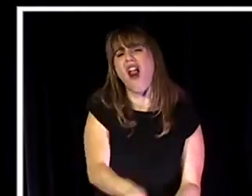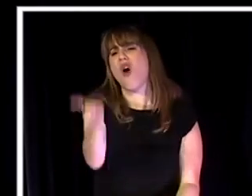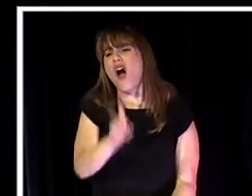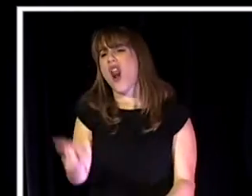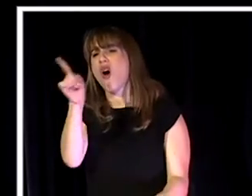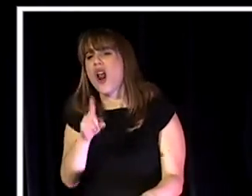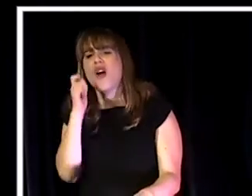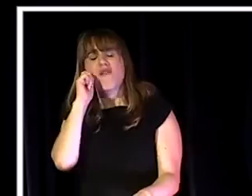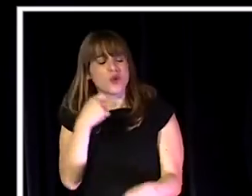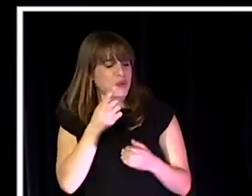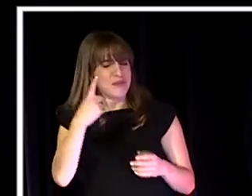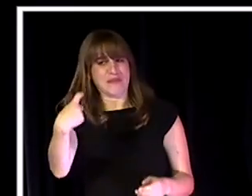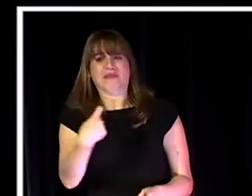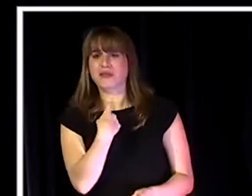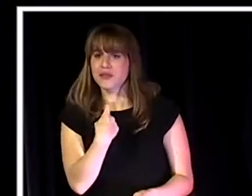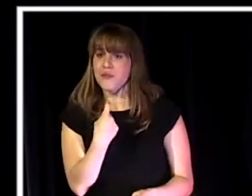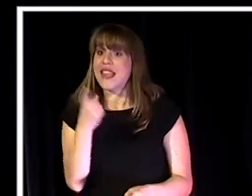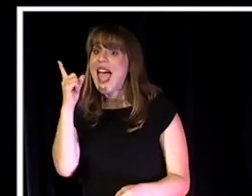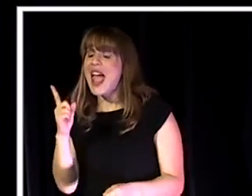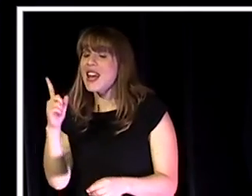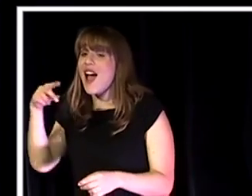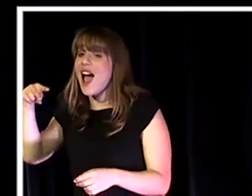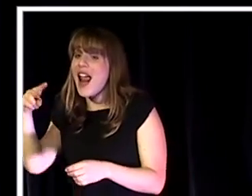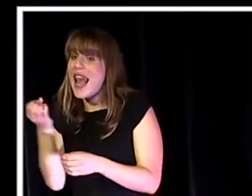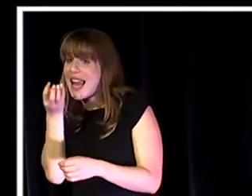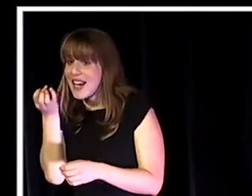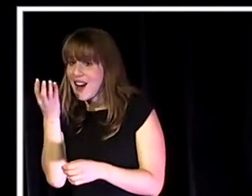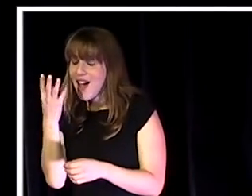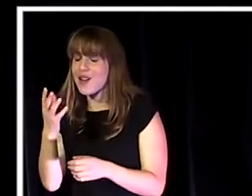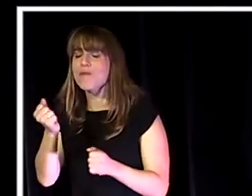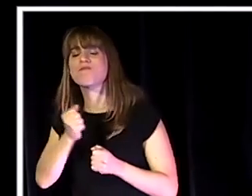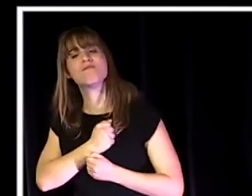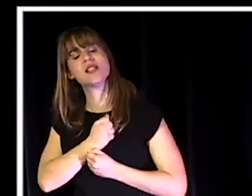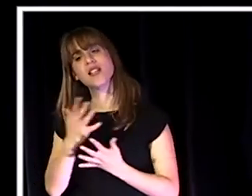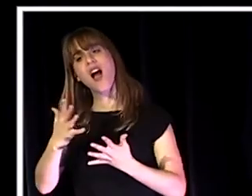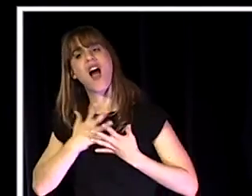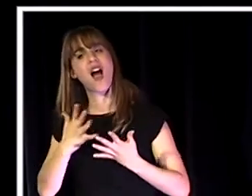άλλο εκτός από τον εαυτό του. Και ένα λινάρι που είχε πίστη και αγάπη